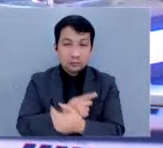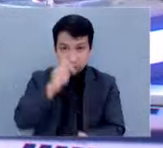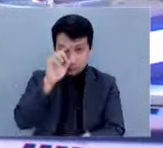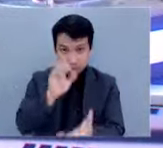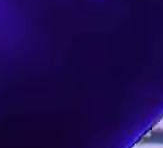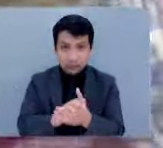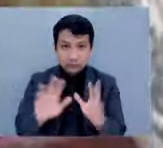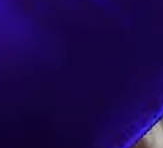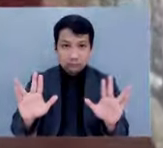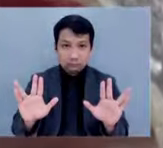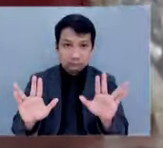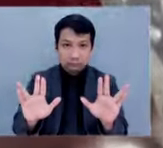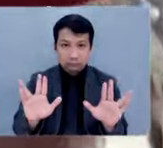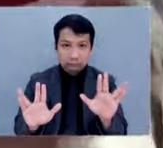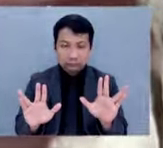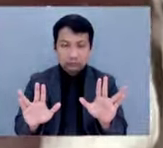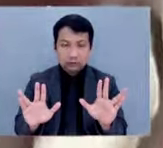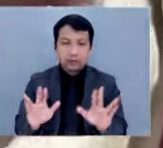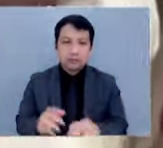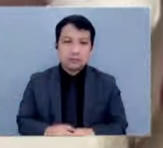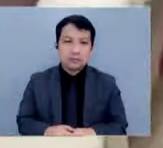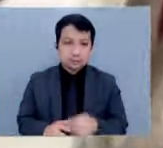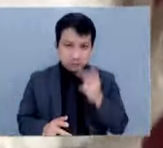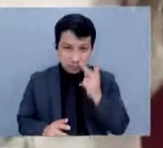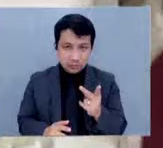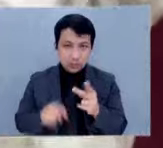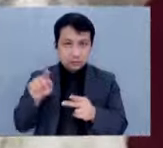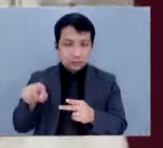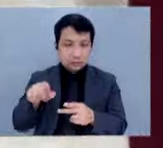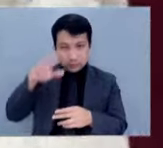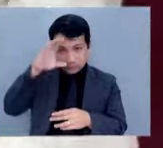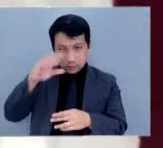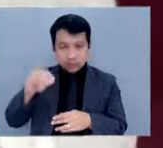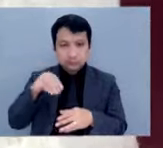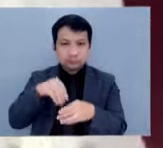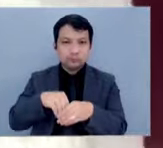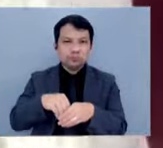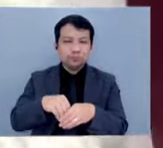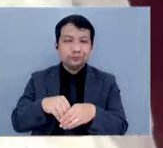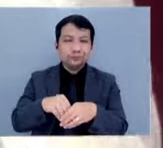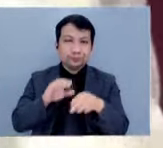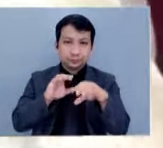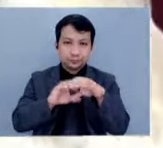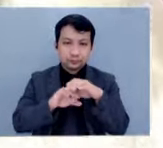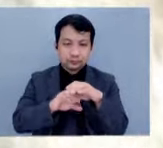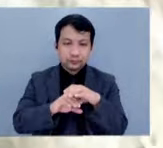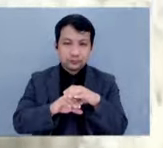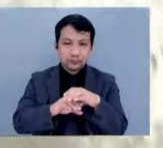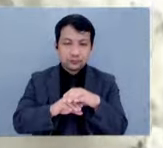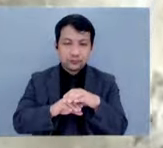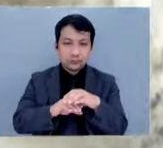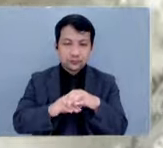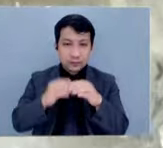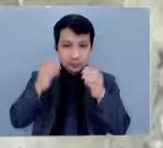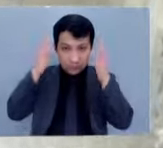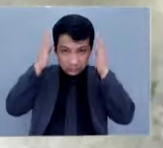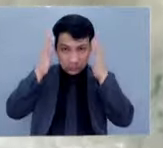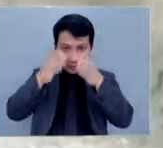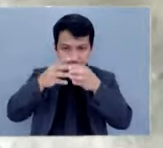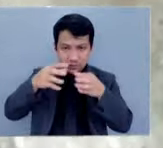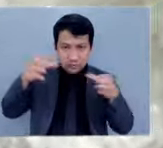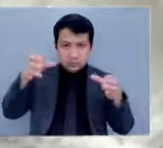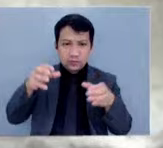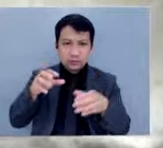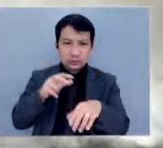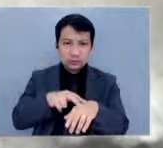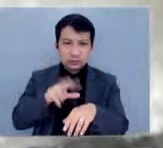alien. Nakita raw ito ng isang lalaki sa isang kuweba. May pahaba ang ulo at tatato lamang ang